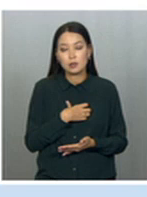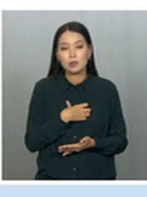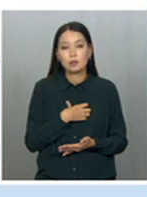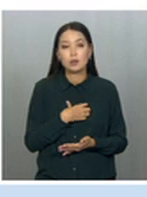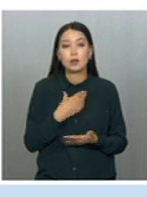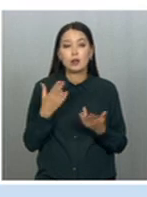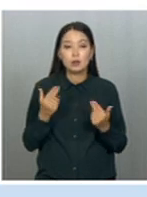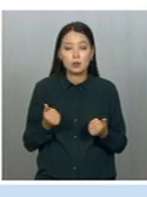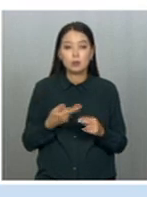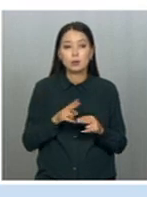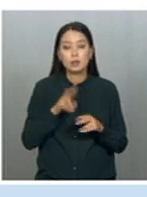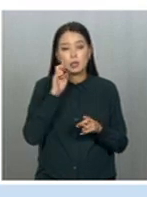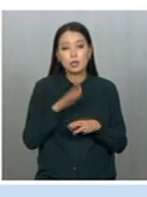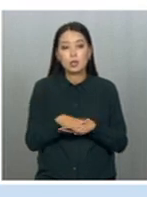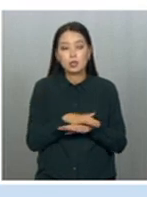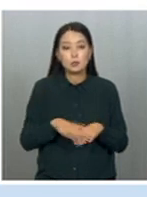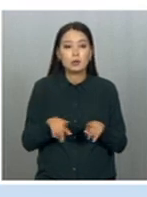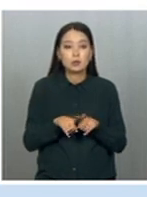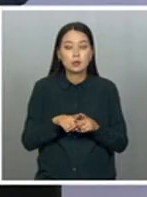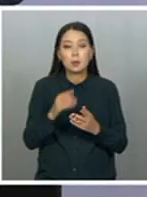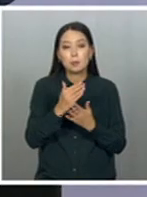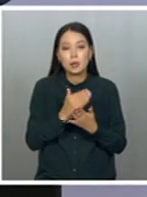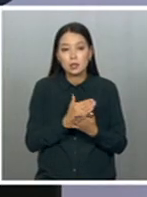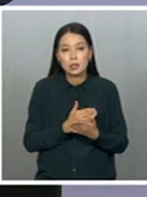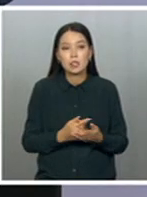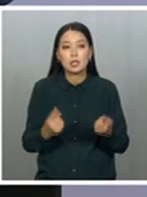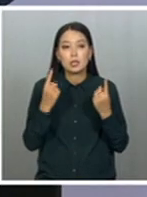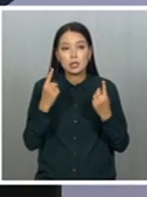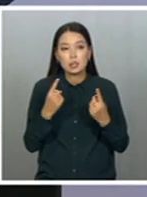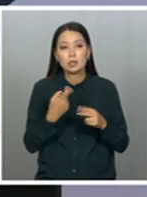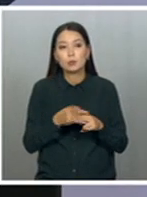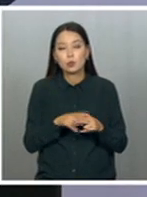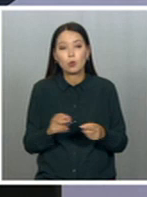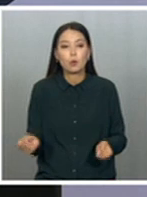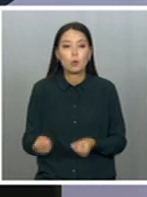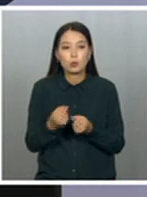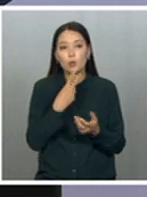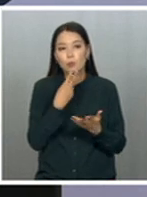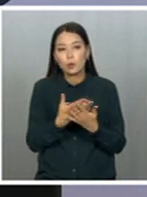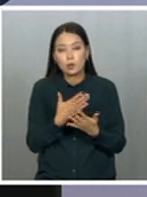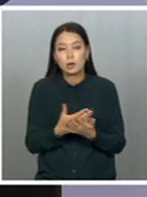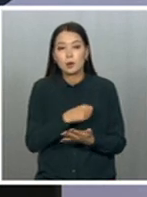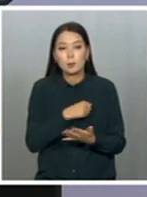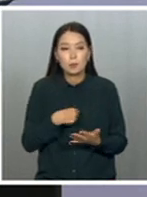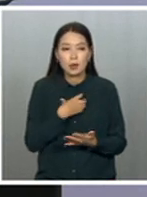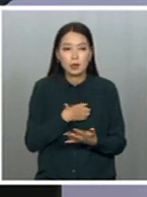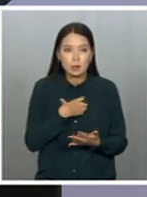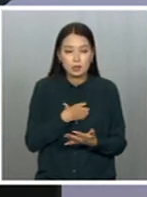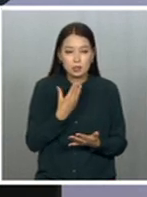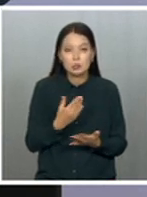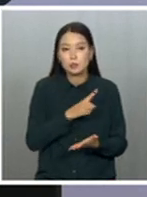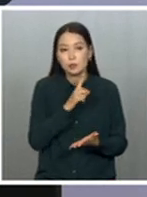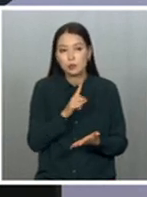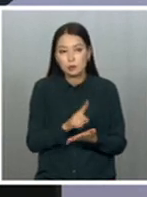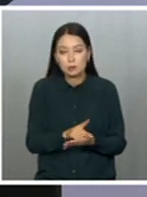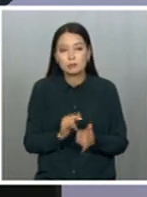әрине мемлекет тарапынан белгіленген бағдарламалар мен жыл сайынғы жолдауларда көрсетілген басымдықтардың дәйекті түрде